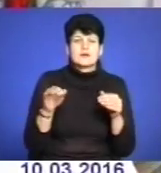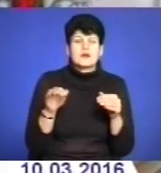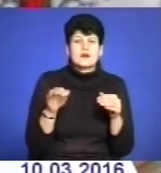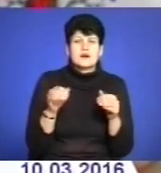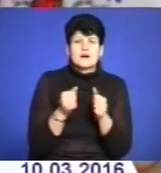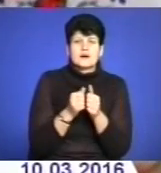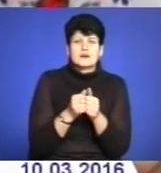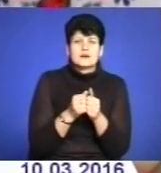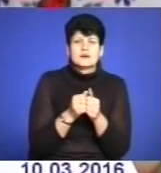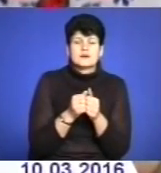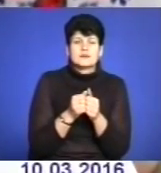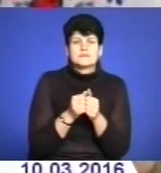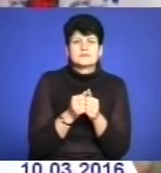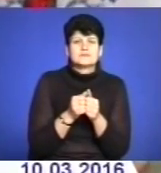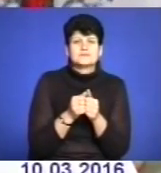самою